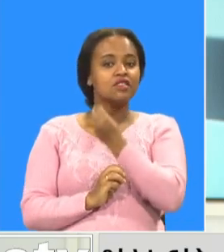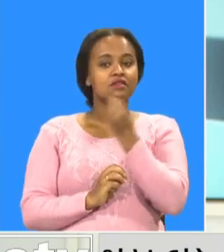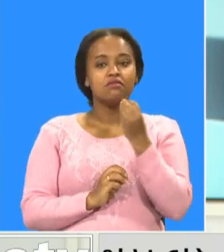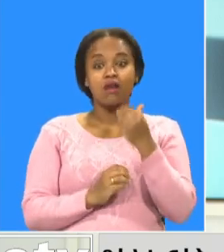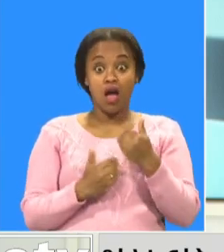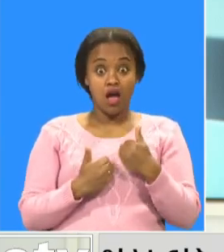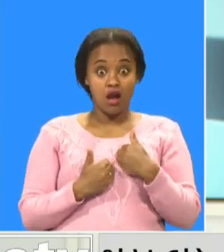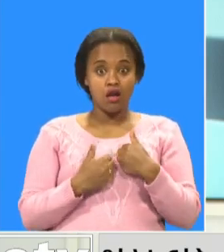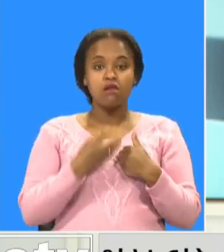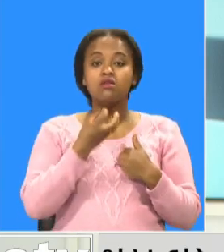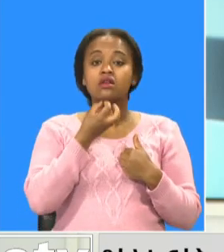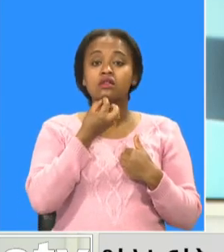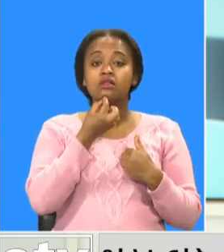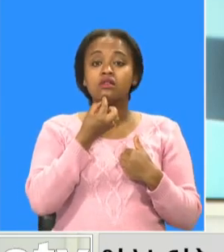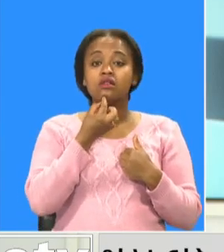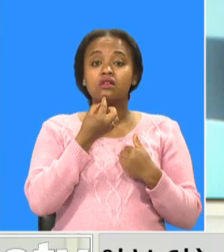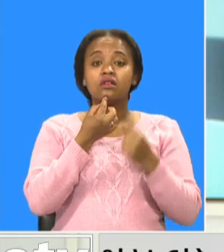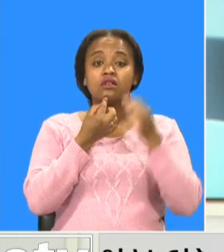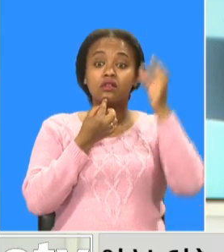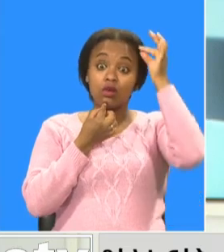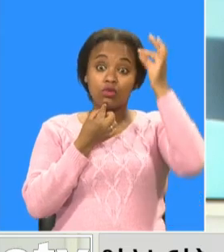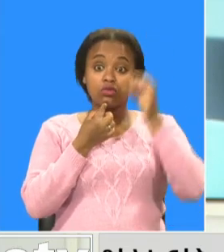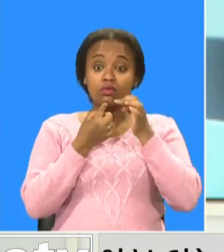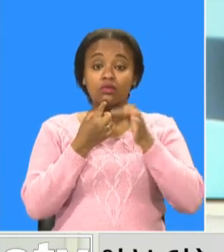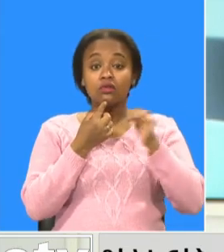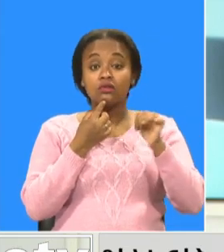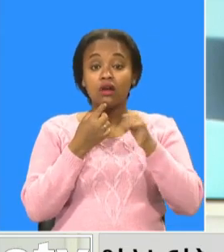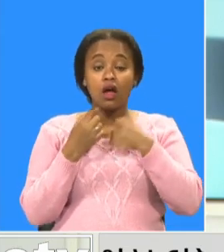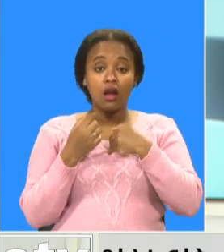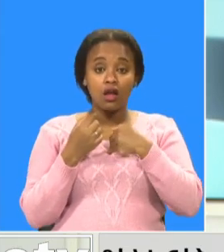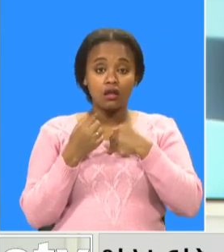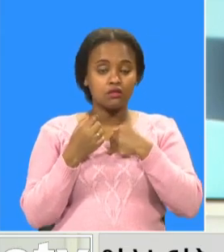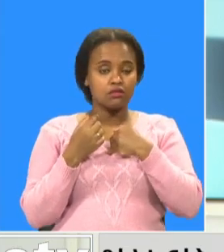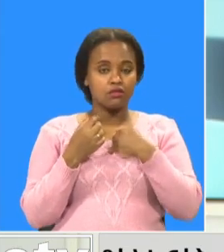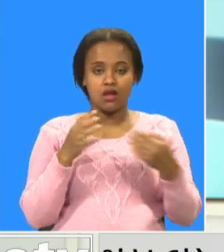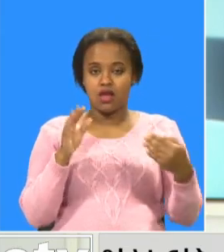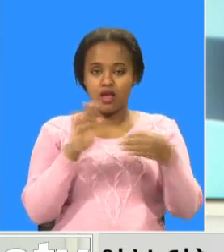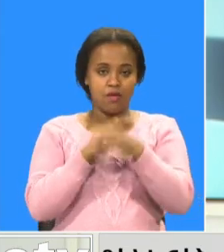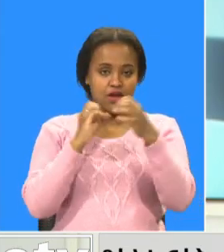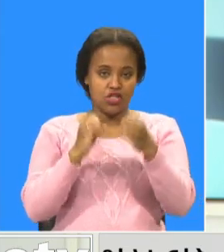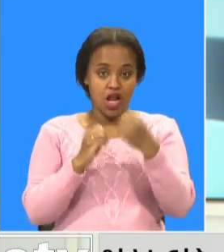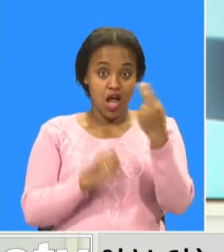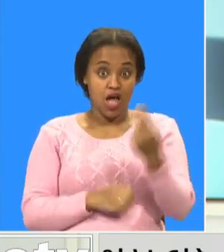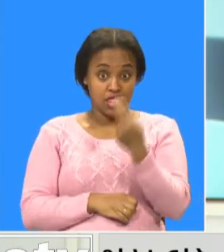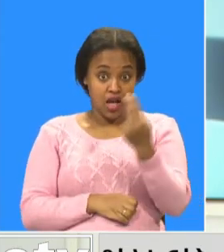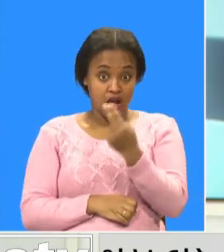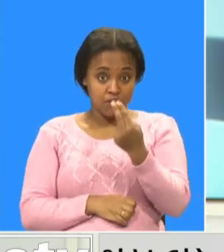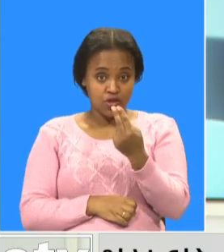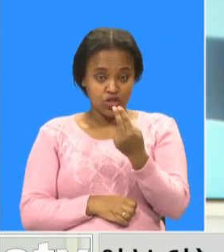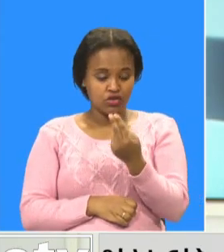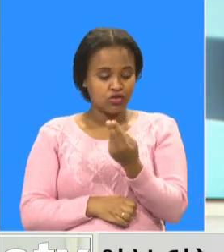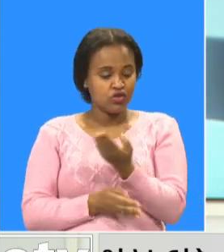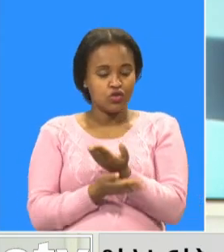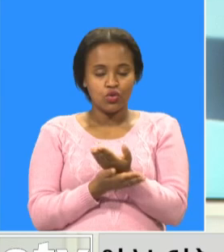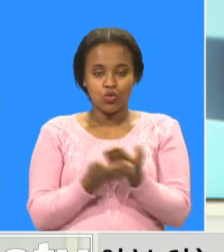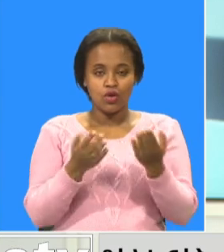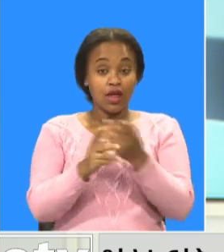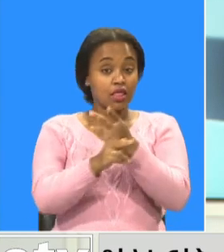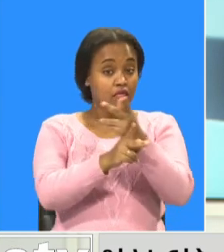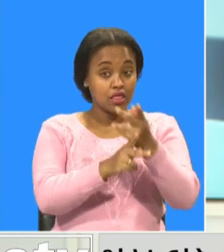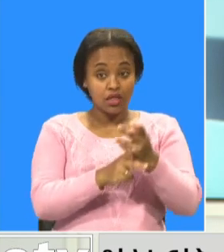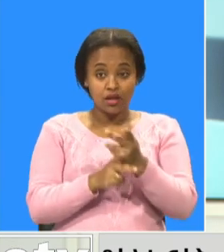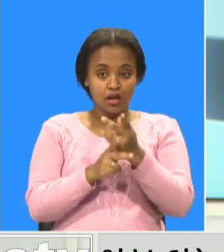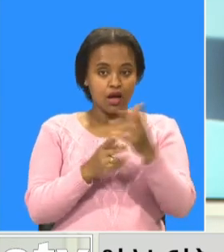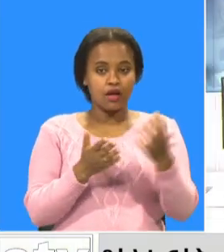እና በጺሙ በፀጉር ቀዳዳ ውስጥ ሊገባ ይችላል ይሄ ቫይረስ። እና በጣም የአጠቃቀማችንን ጉዳይ